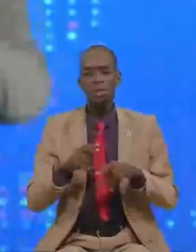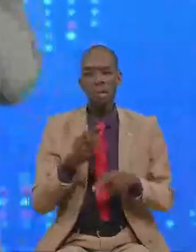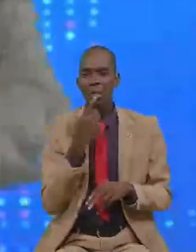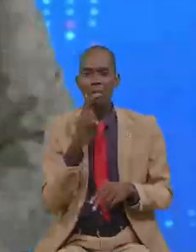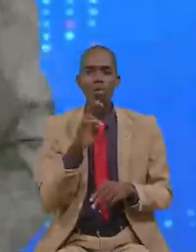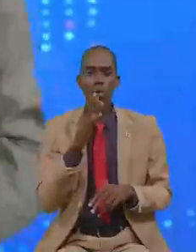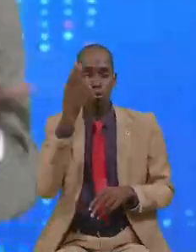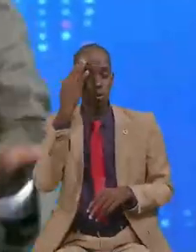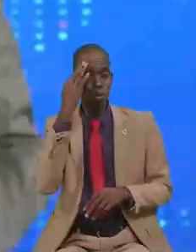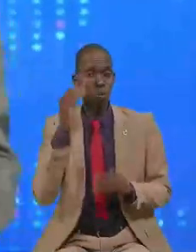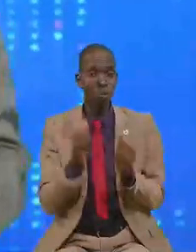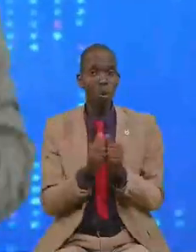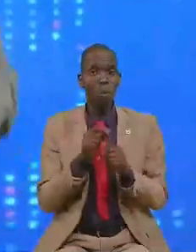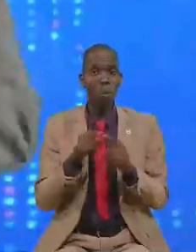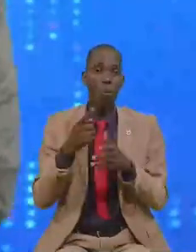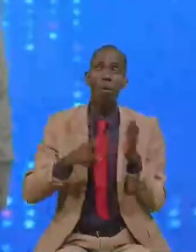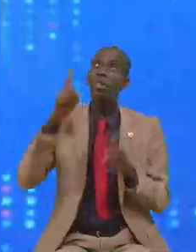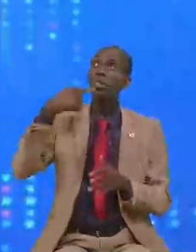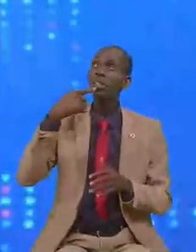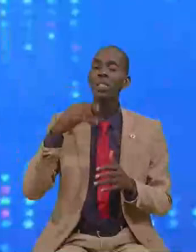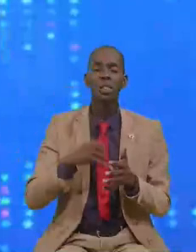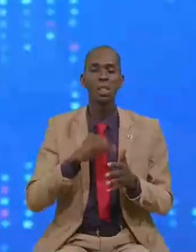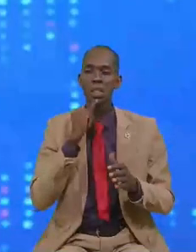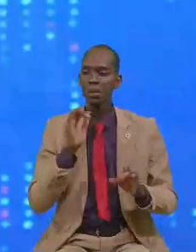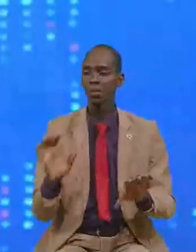qu'il dit est déjà fait.